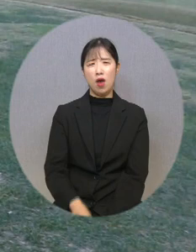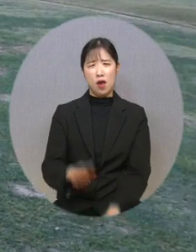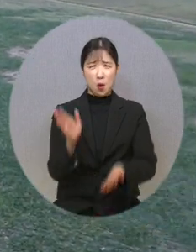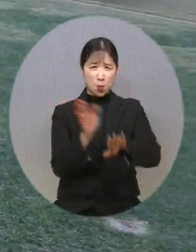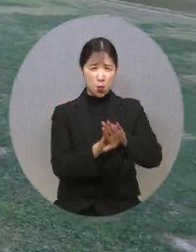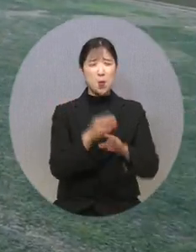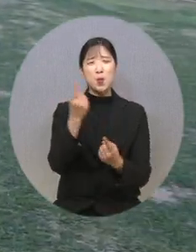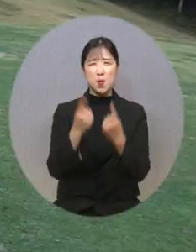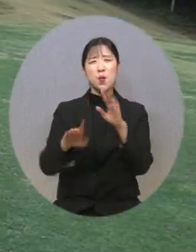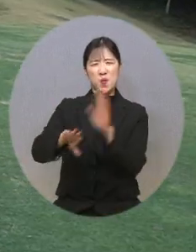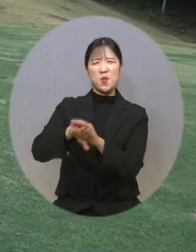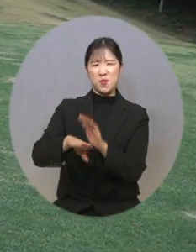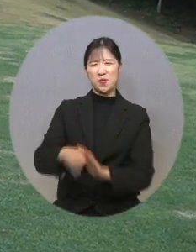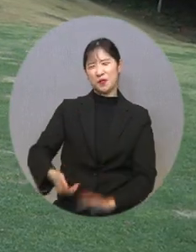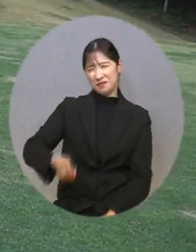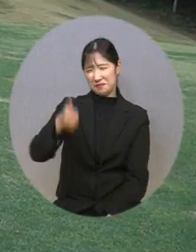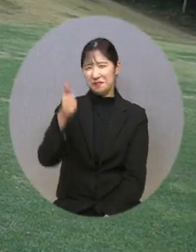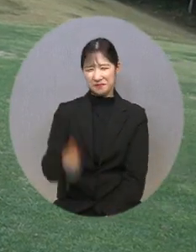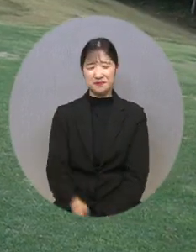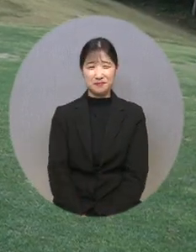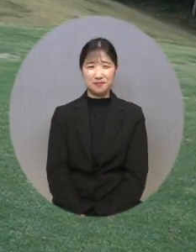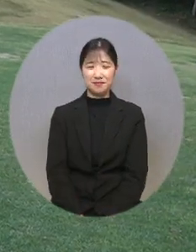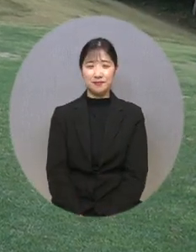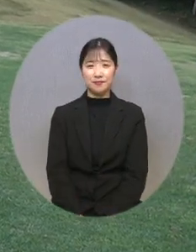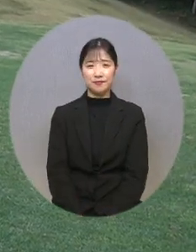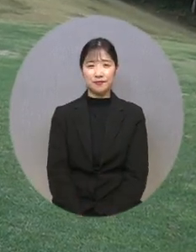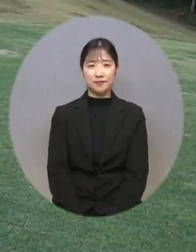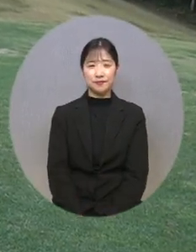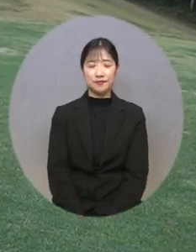괜찮을 것 같아, 언니. 왼쪽보다 오른쪽이 나아. 어, 다행이다. 그쵸? 아, 이거 너무.